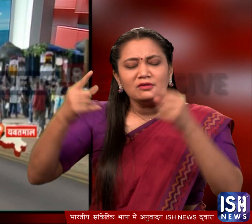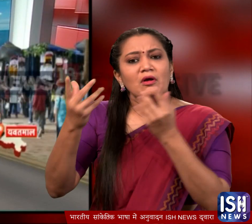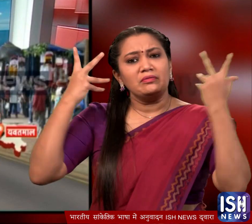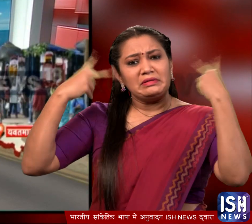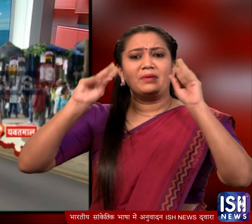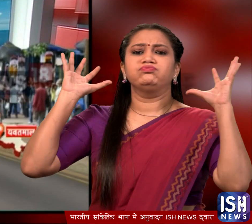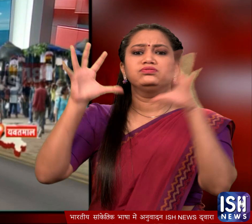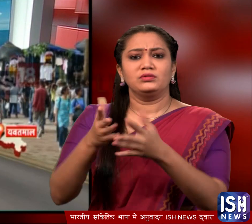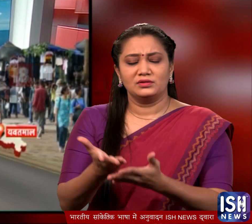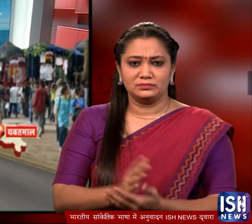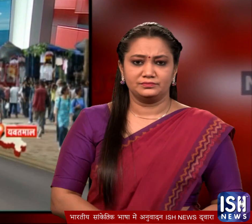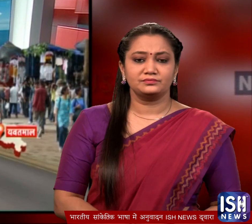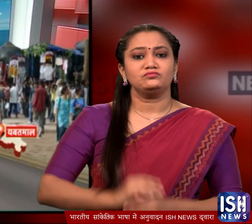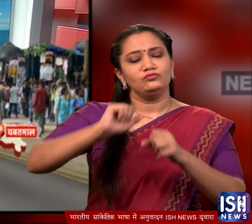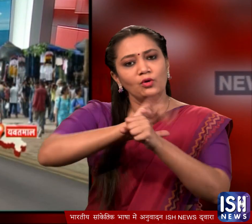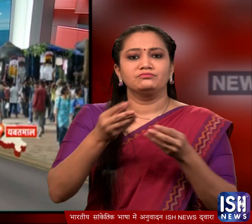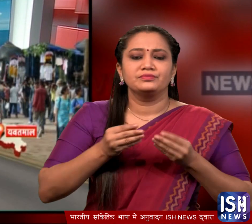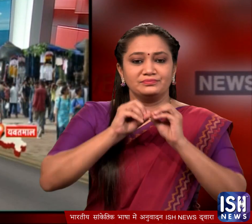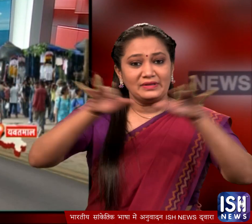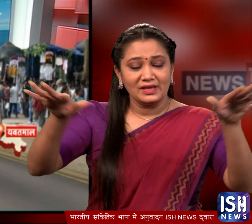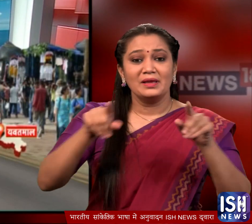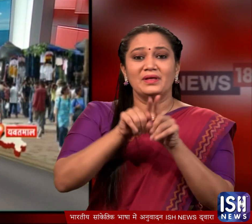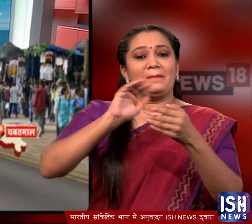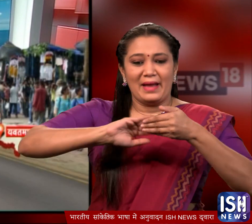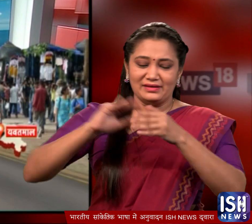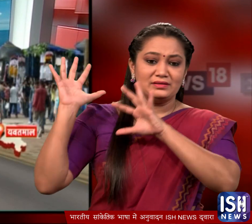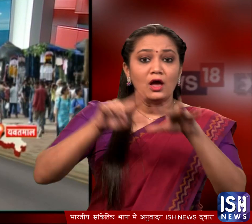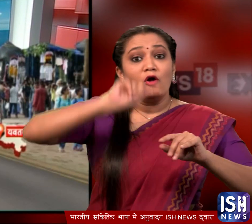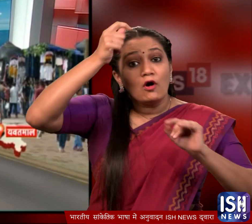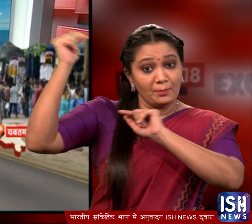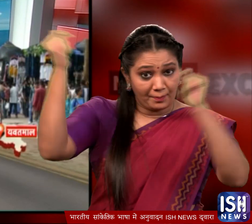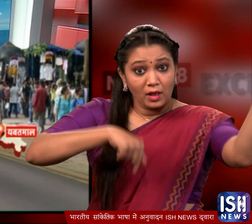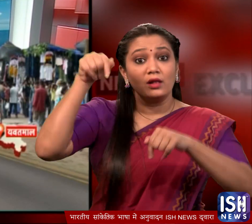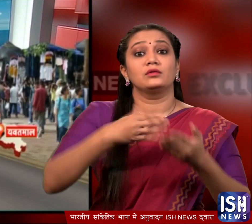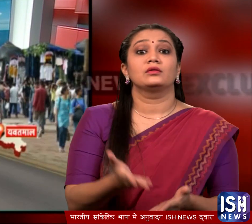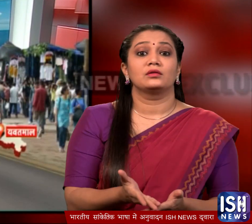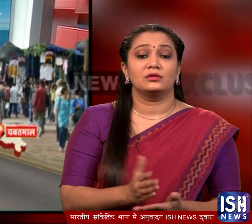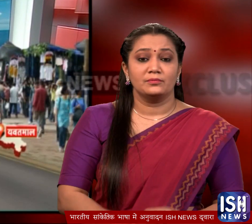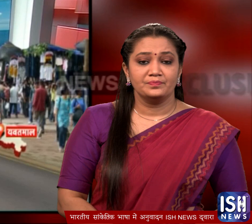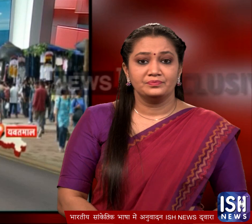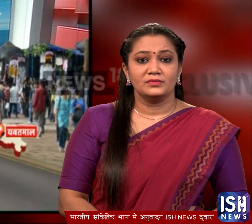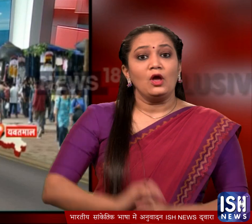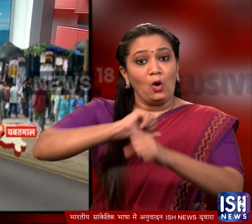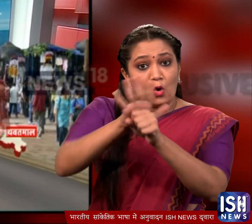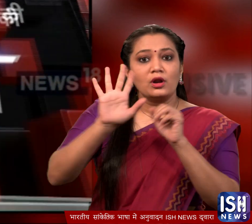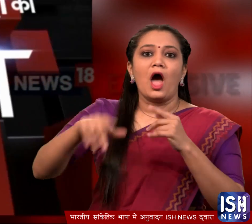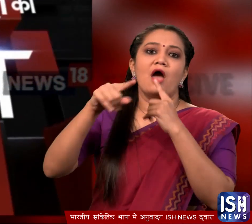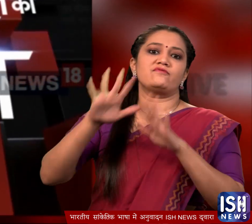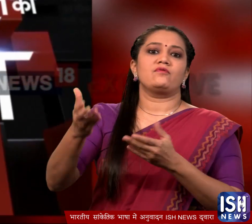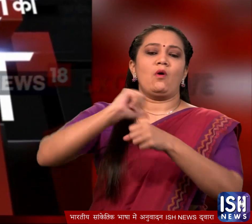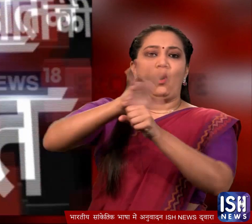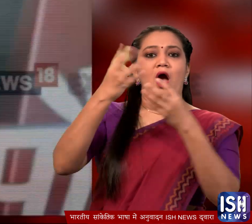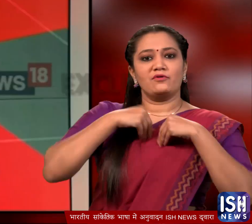बढ़ गई, जिससे कोरोना तेजी से फैला। ये नहीं, शादियों में शामिल होने के लिए दूसरे देशों से भी लोग अपने घर पहुंचे, जिनमें कुछ कोरोना पॉजिटिव